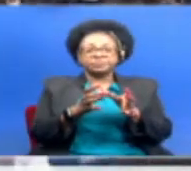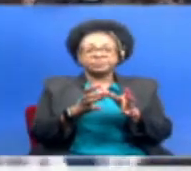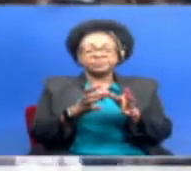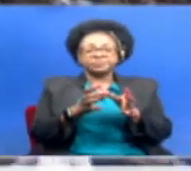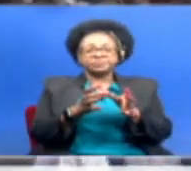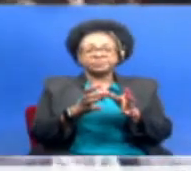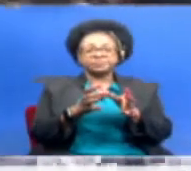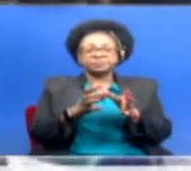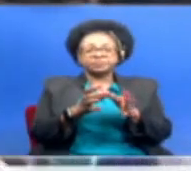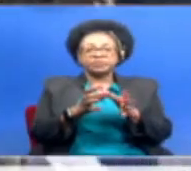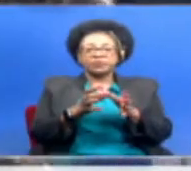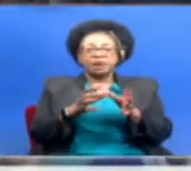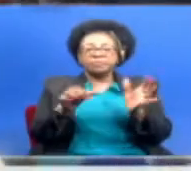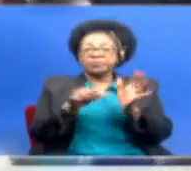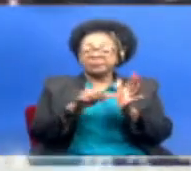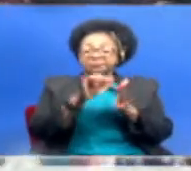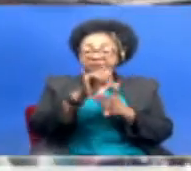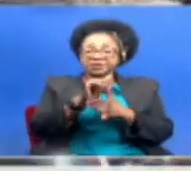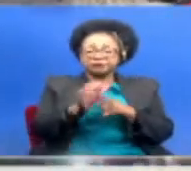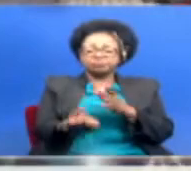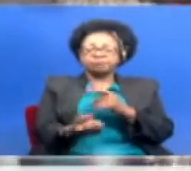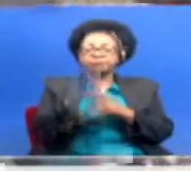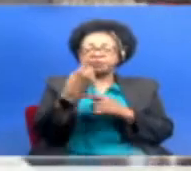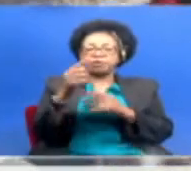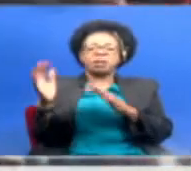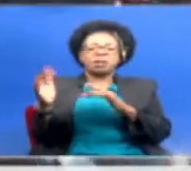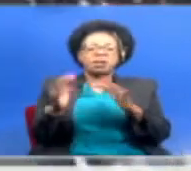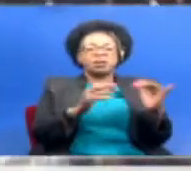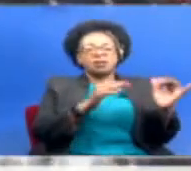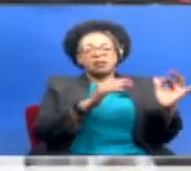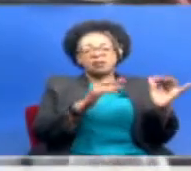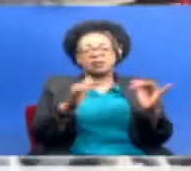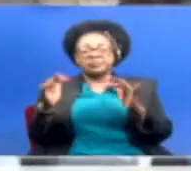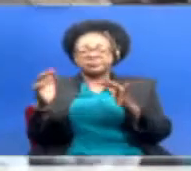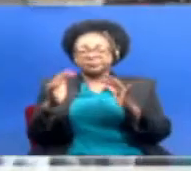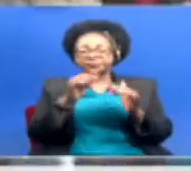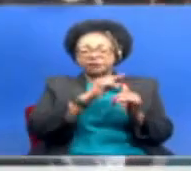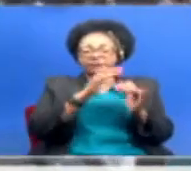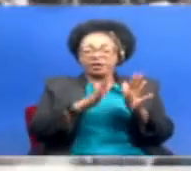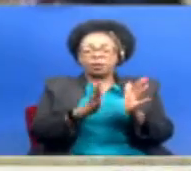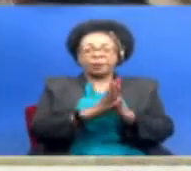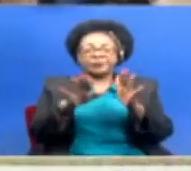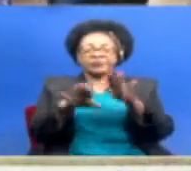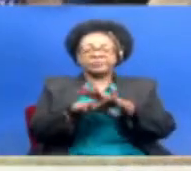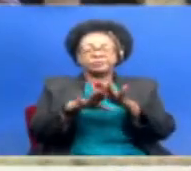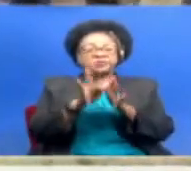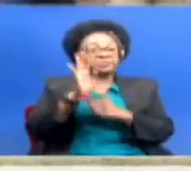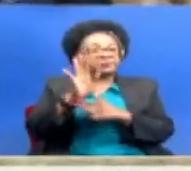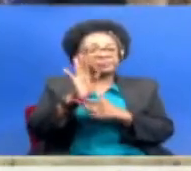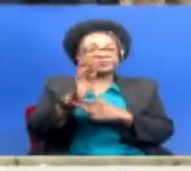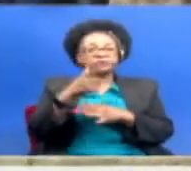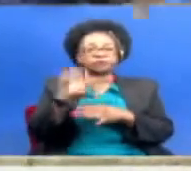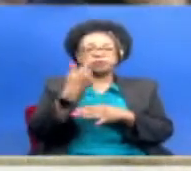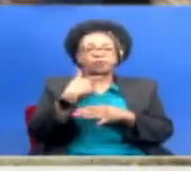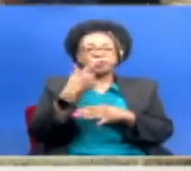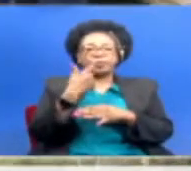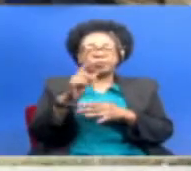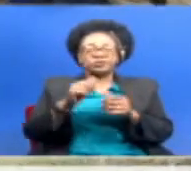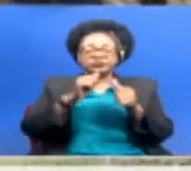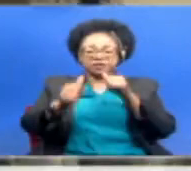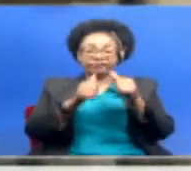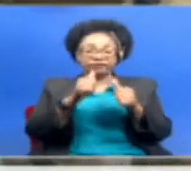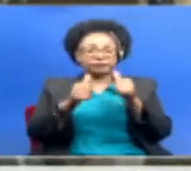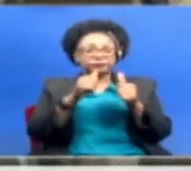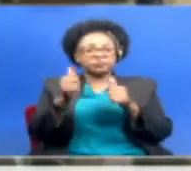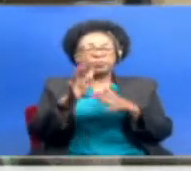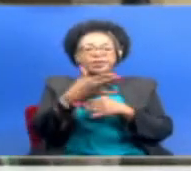Vurugu hiyo imehusishwa na mtafaruku kati ya gavana Kawira na naibu wake Isaac Mutuma, ambaye alihojiwa siku ya Alhamisi